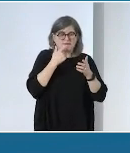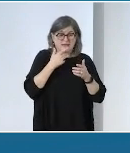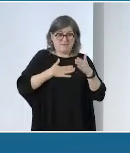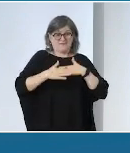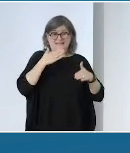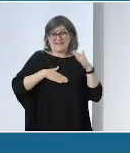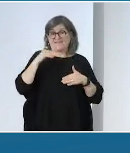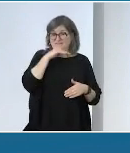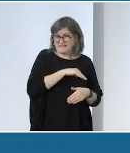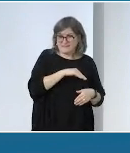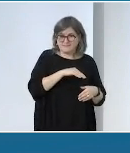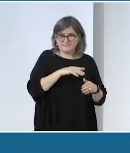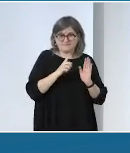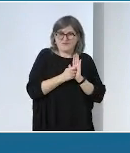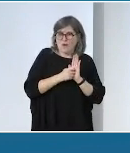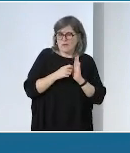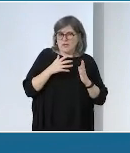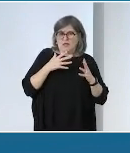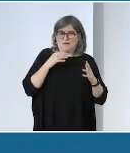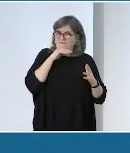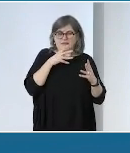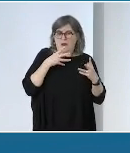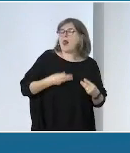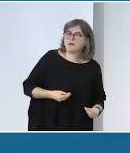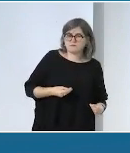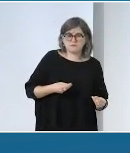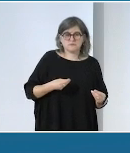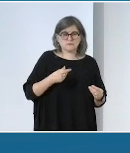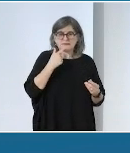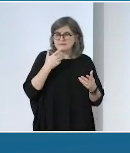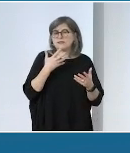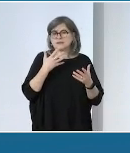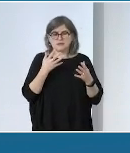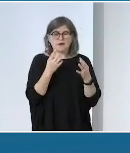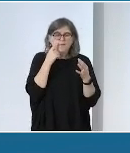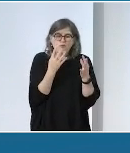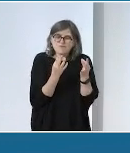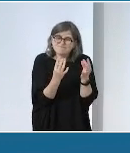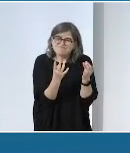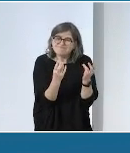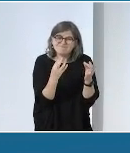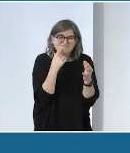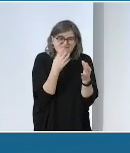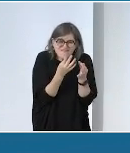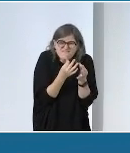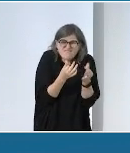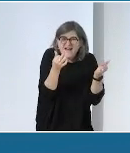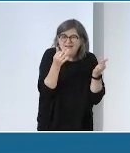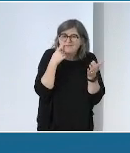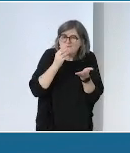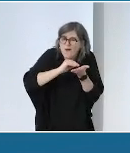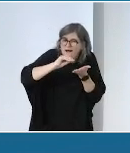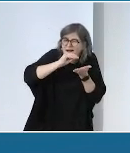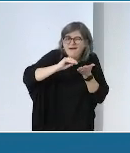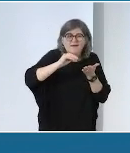est toujours coûteuse, et du coup, c'est compliqué pour elle de se mobiliser dans des praxis fines qu'on mobilise à l'école. Et puis